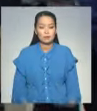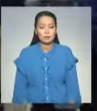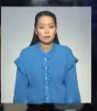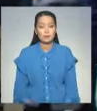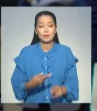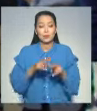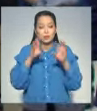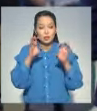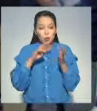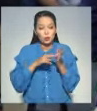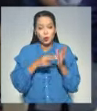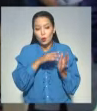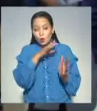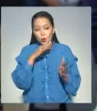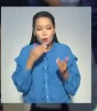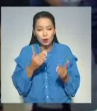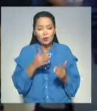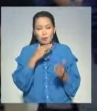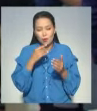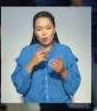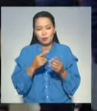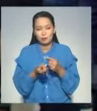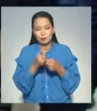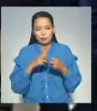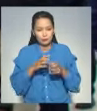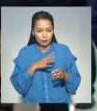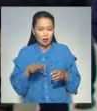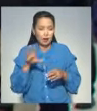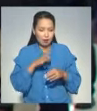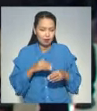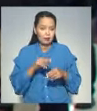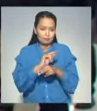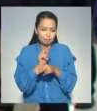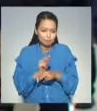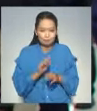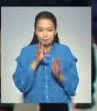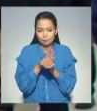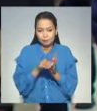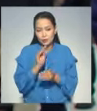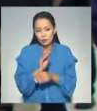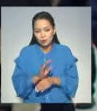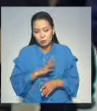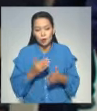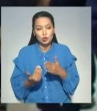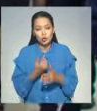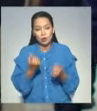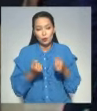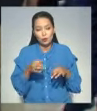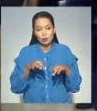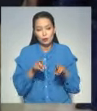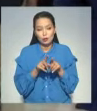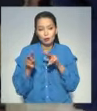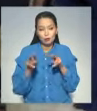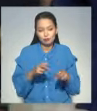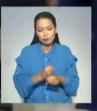Бұл заң жобасы бойынша көп талқылаулар болды, бірақ біз бұны бір қалыпқа келтірдік. Осы заңның арқасында біз жаңа транспорт түріне бақылауды